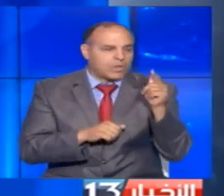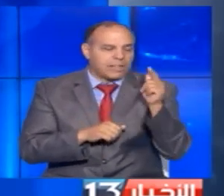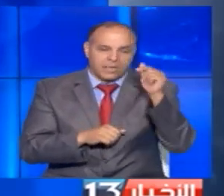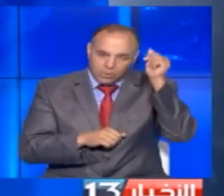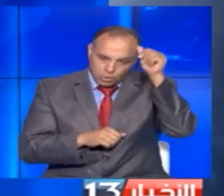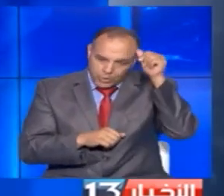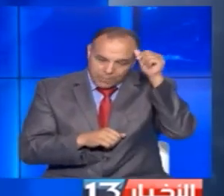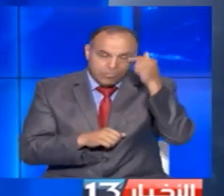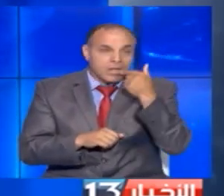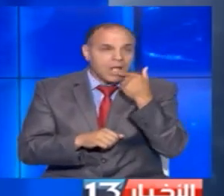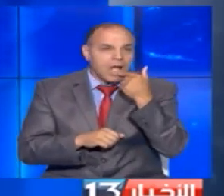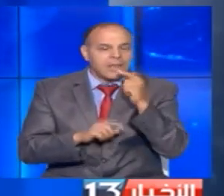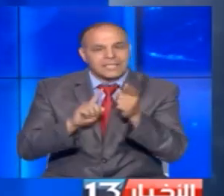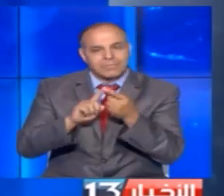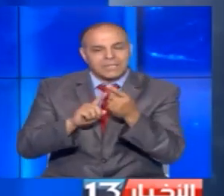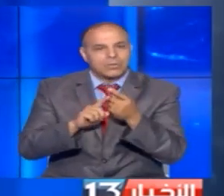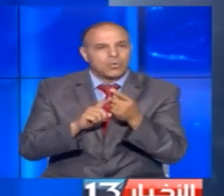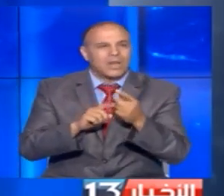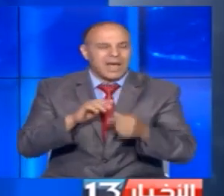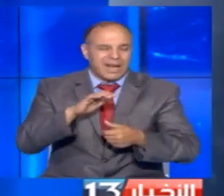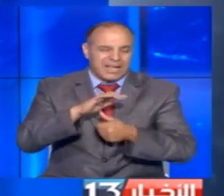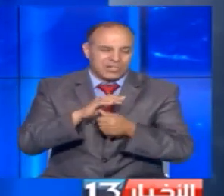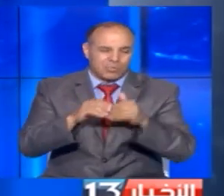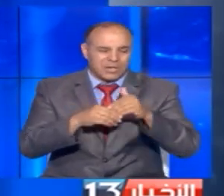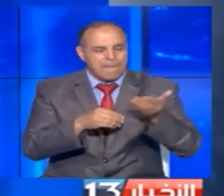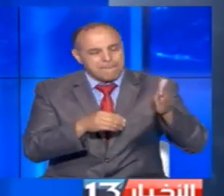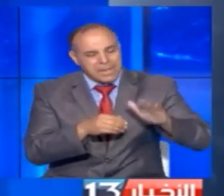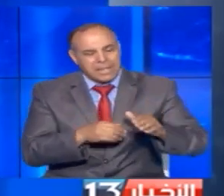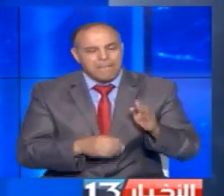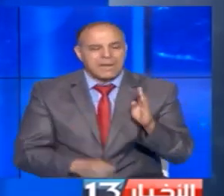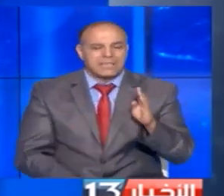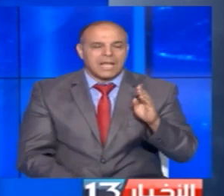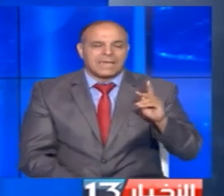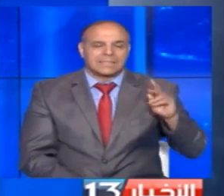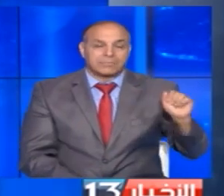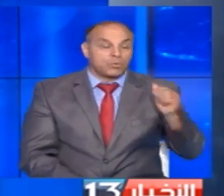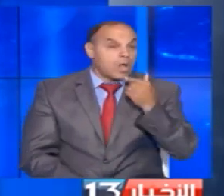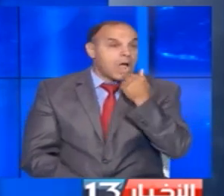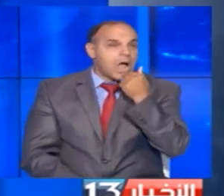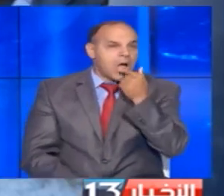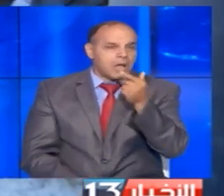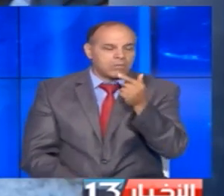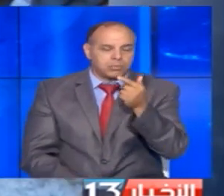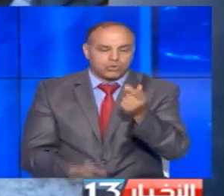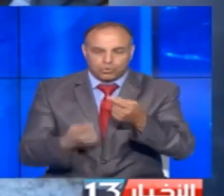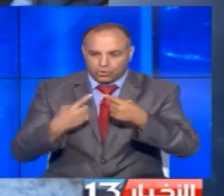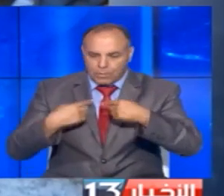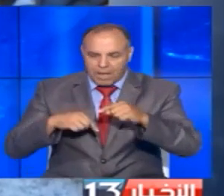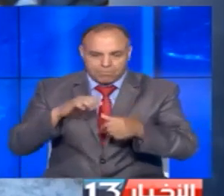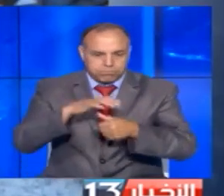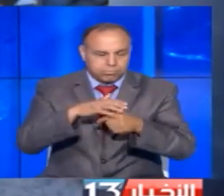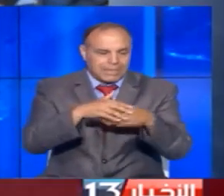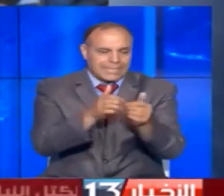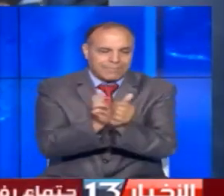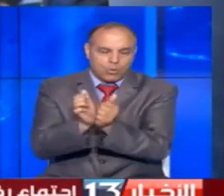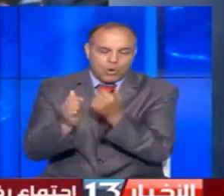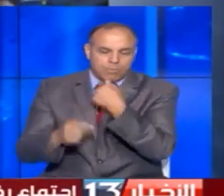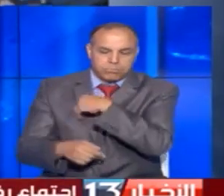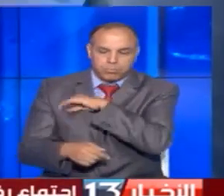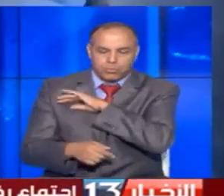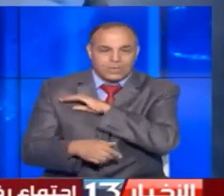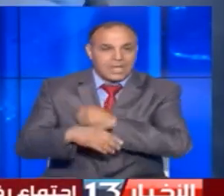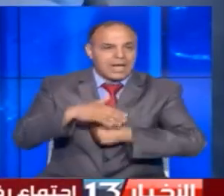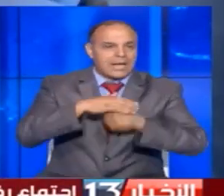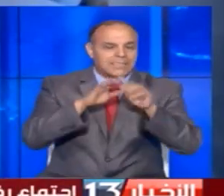جويليه تخصص لتامين رئيس الجمهوريه الراحل الباجي قائد السبسي كما قرر اجتماع رؤساء الكتل الذي اشرف عليه